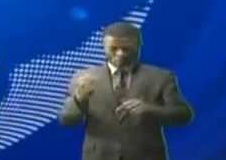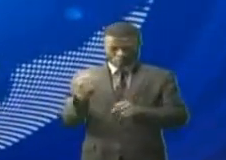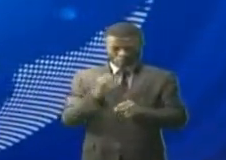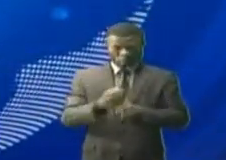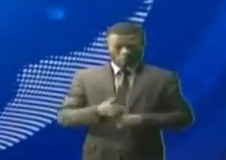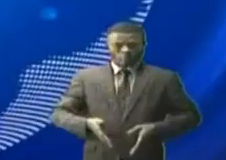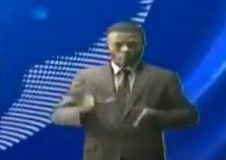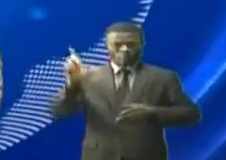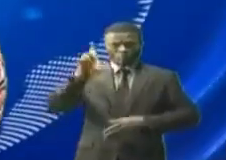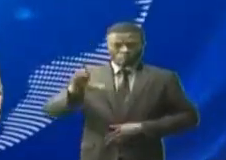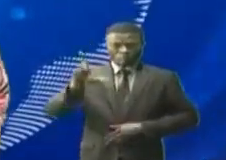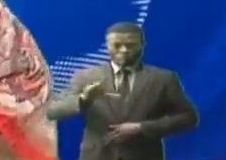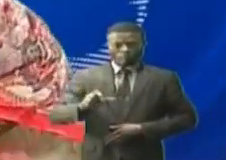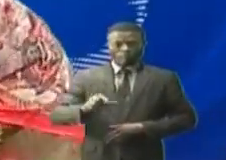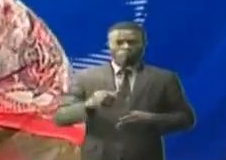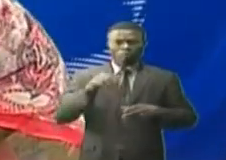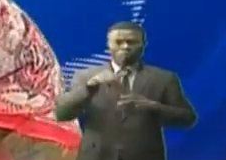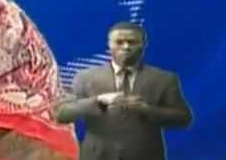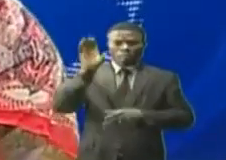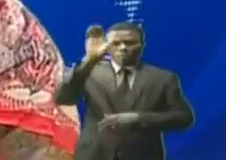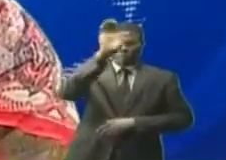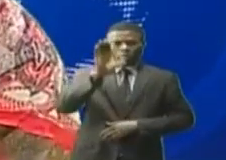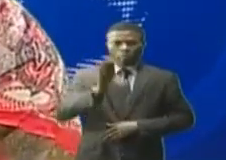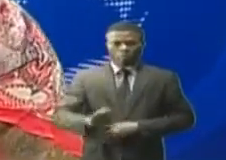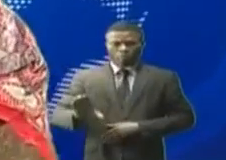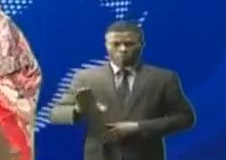travaux le lundi dans la commune